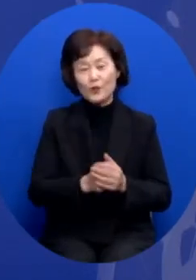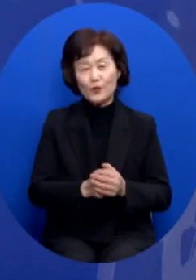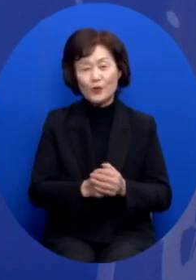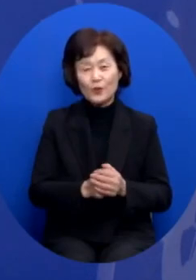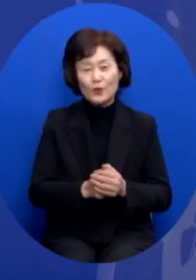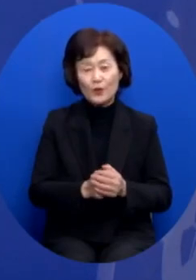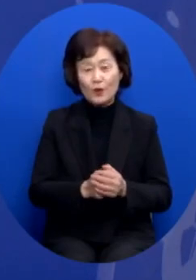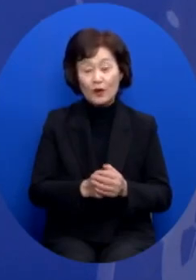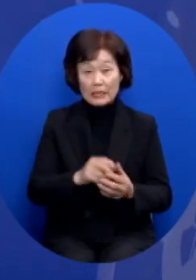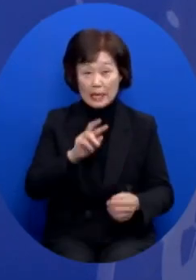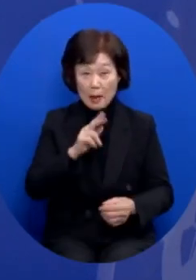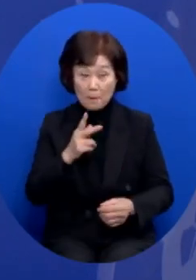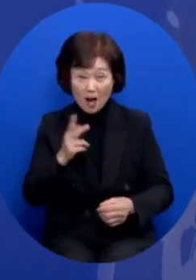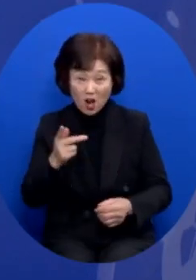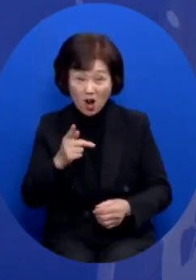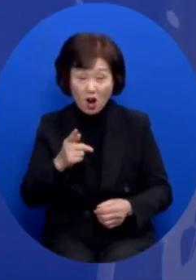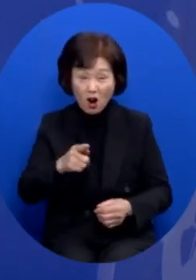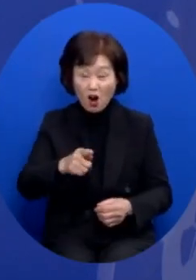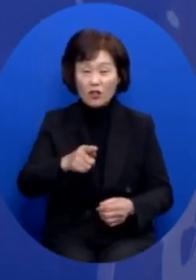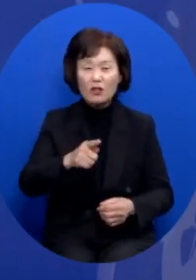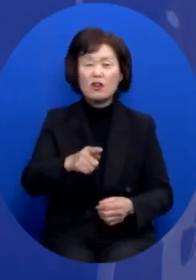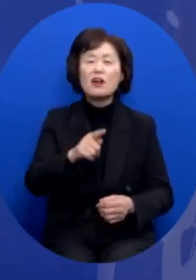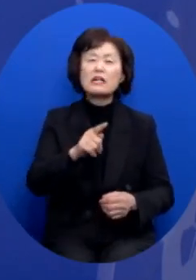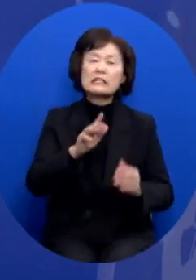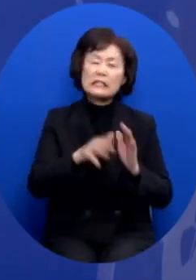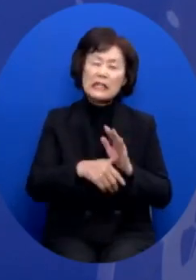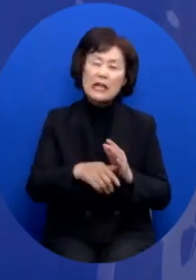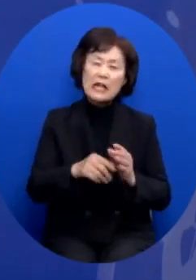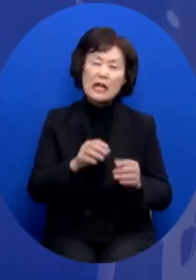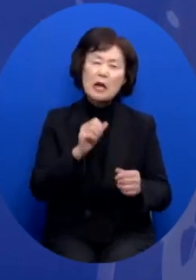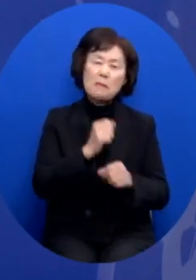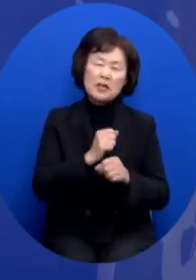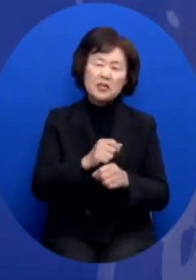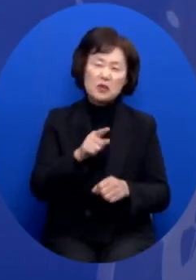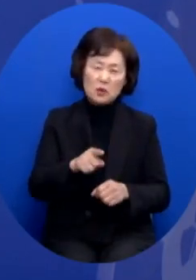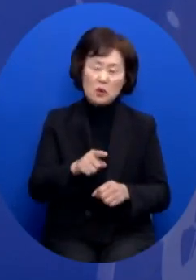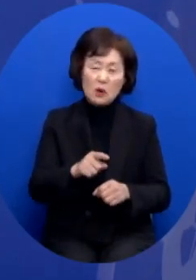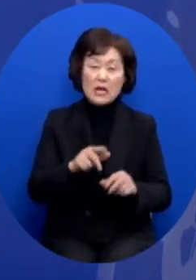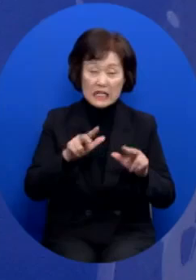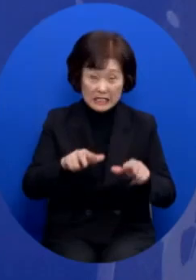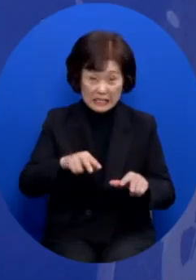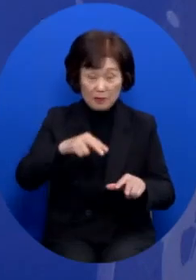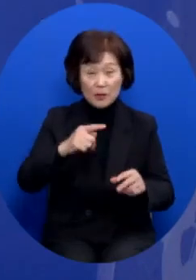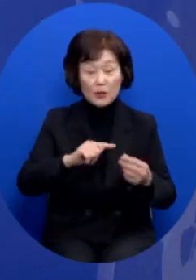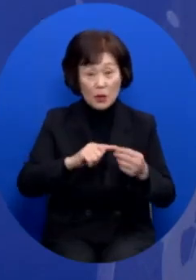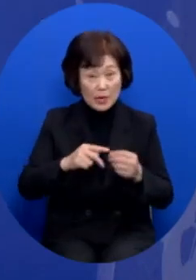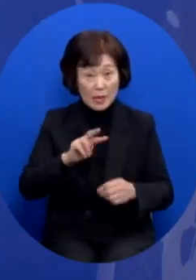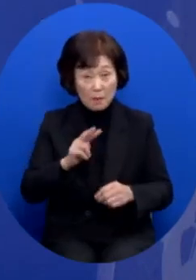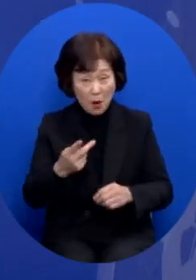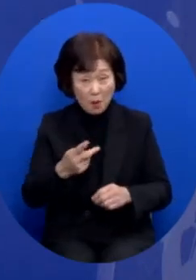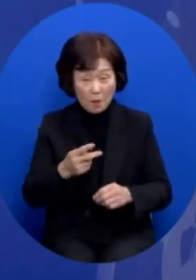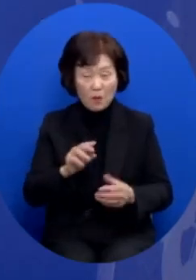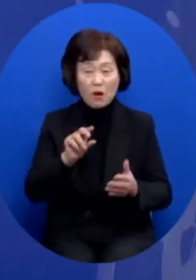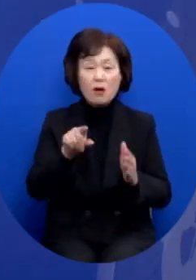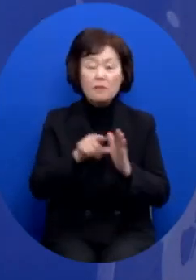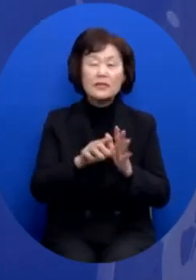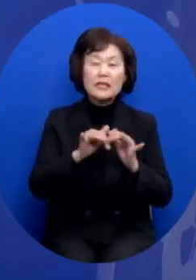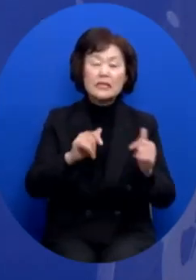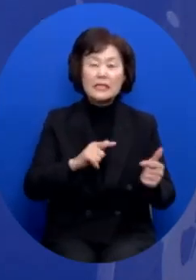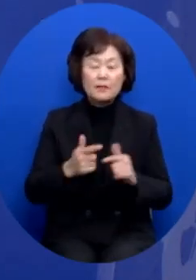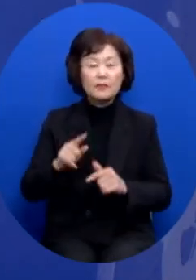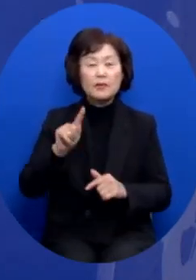당시 번안곡은 거의 창작 수준이라는 평가부터 이제라도 가사 변경을 위한 크리스천 100만인